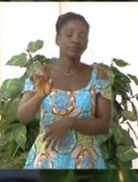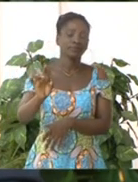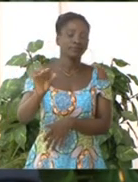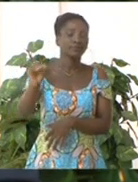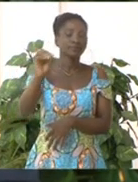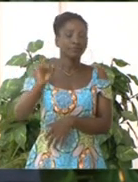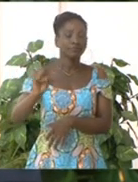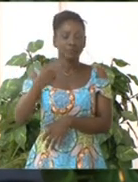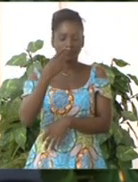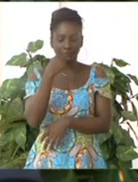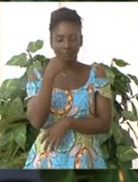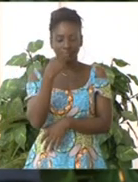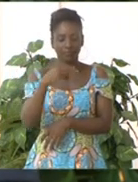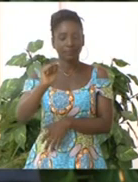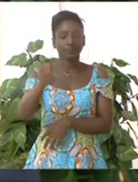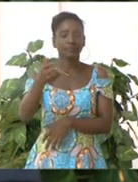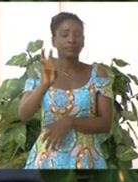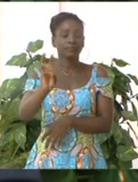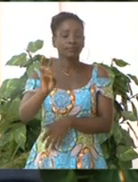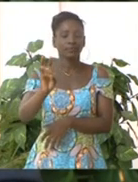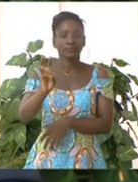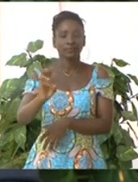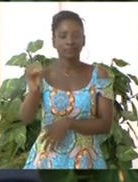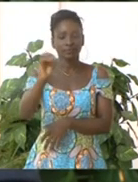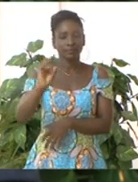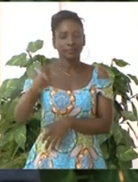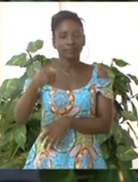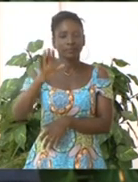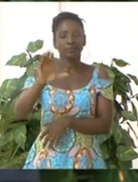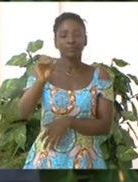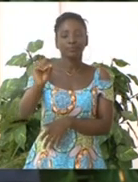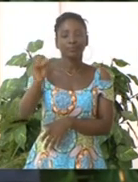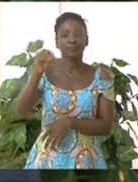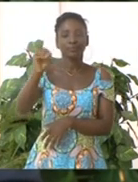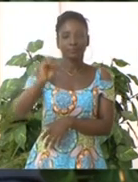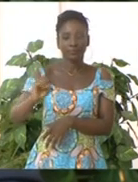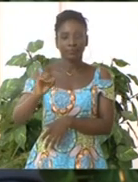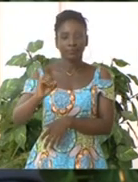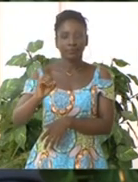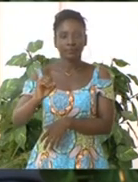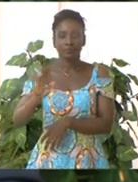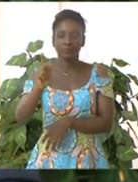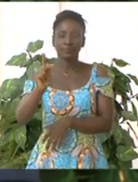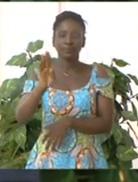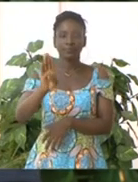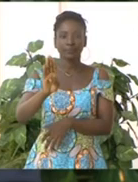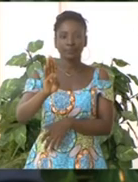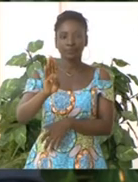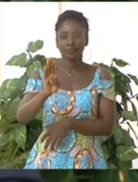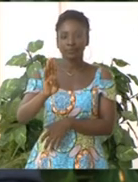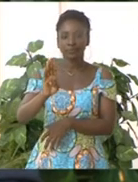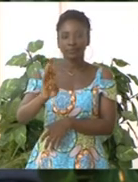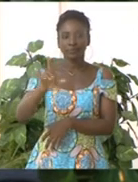qu'on a aimé harry 16 soit 0,5 pour cent kouadio konan bertin